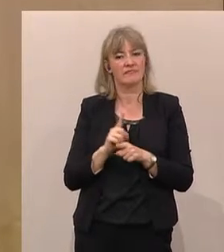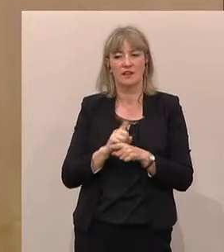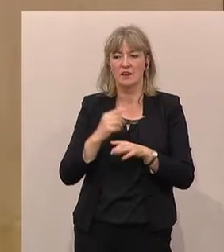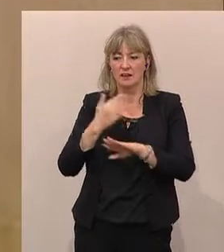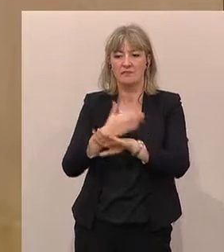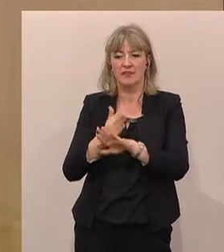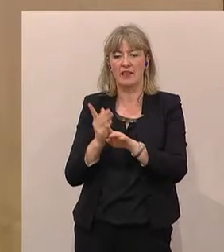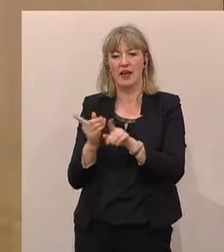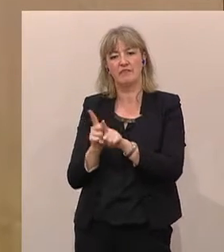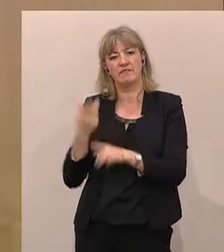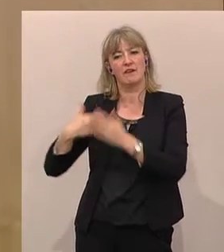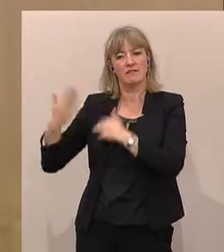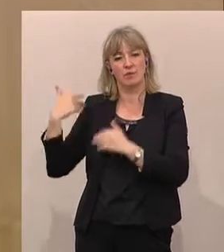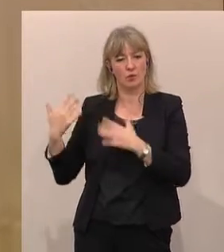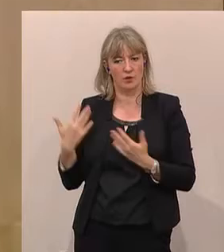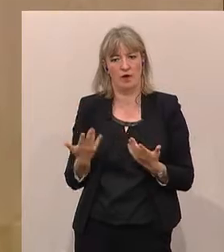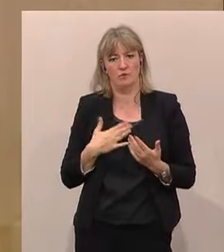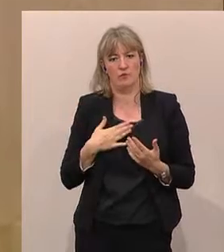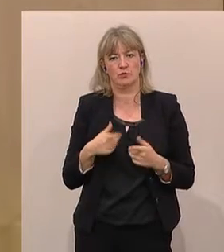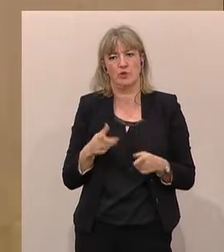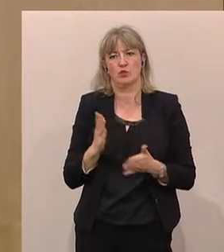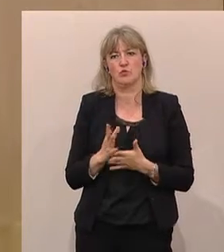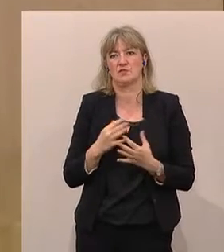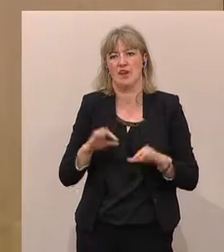wir aus der Vergangenheit ohne dies perfekt.